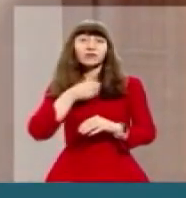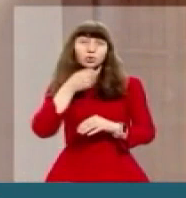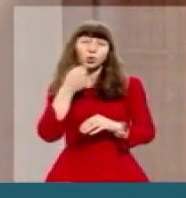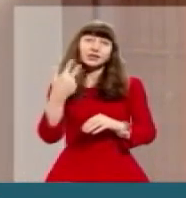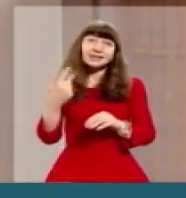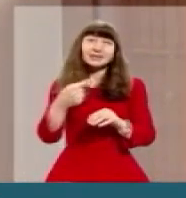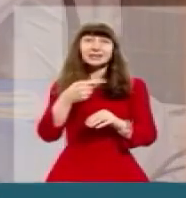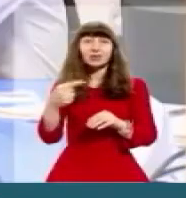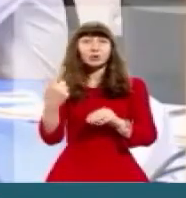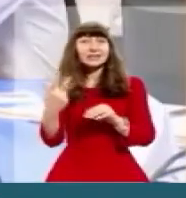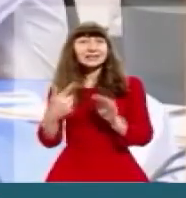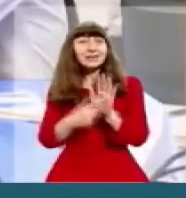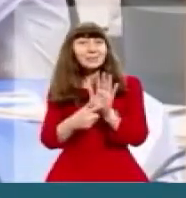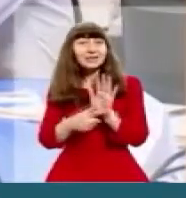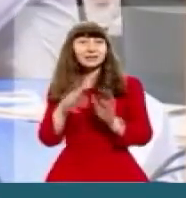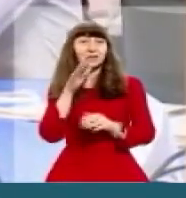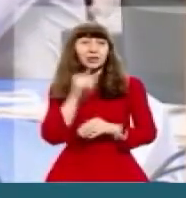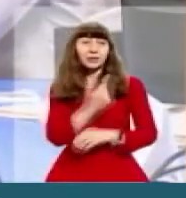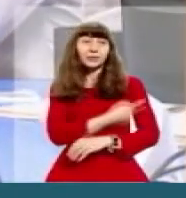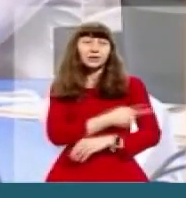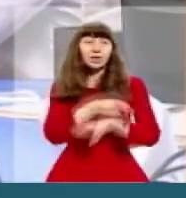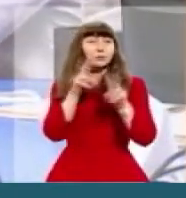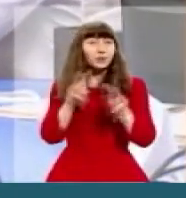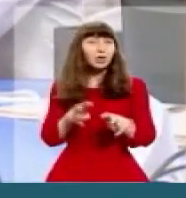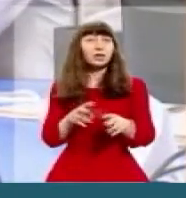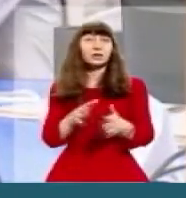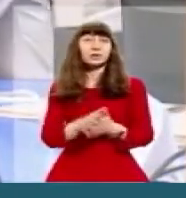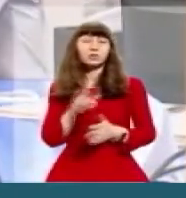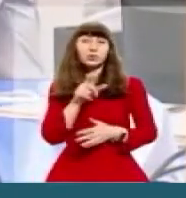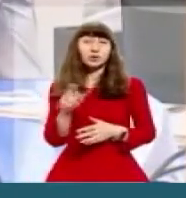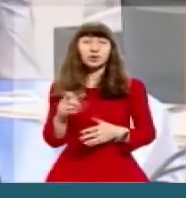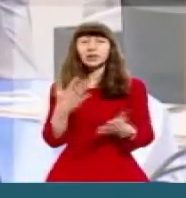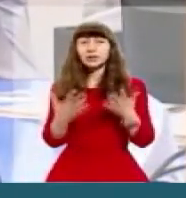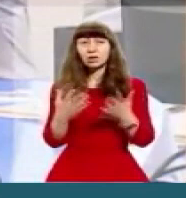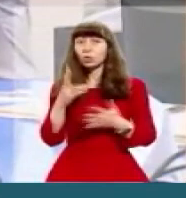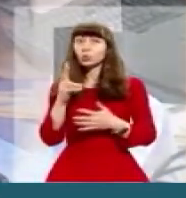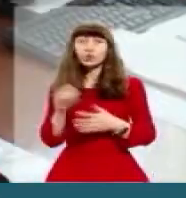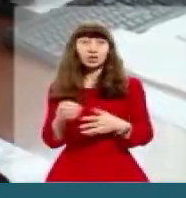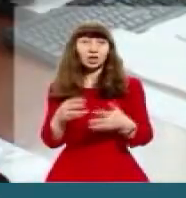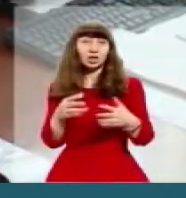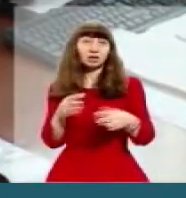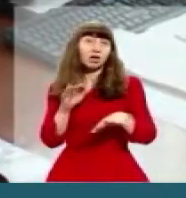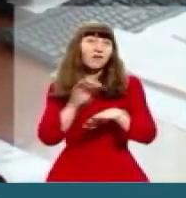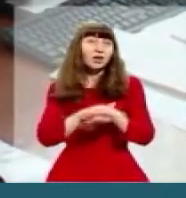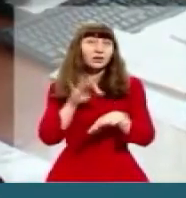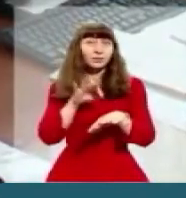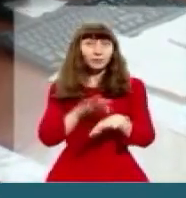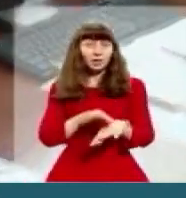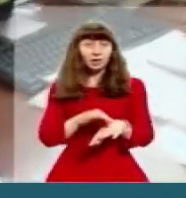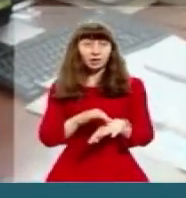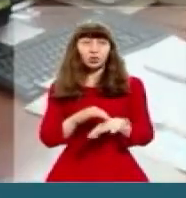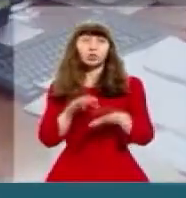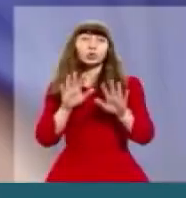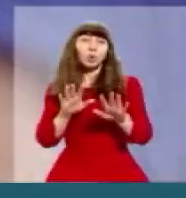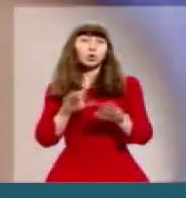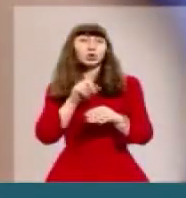до 70 лет. Медицинскому осмотру подлежат пациенты даже при абсолютном отсутствии каких-либо симптомов, исключительно